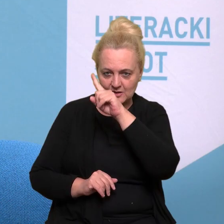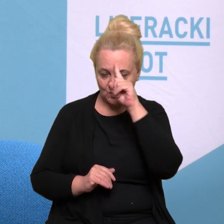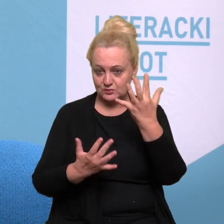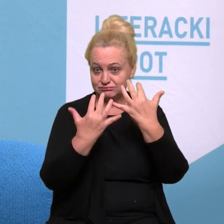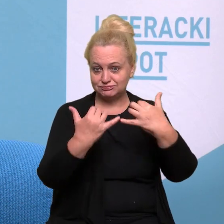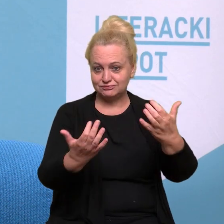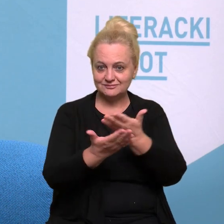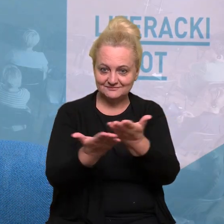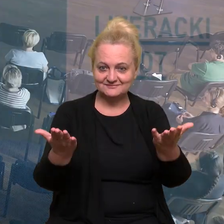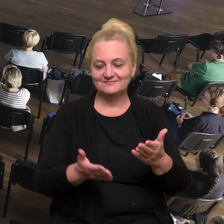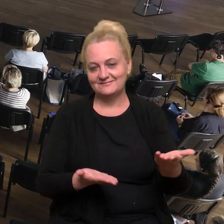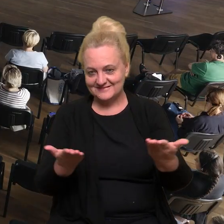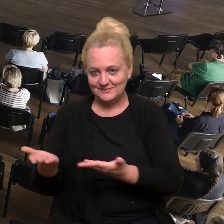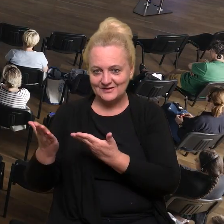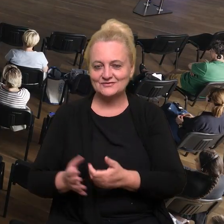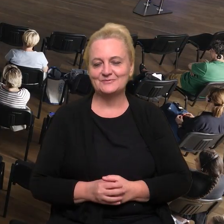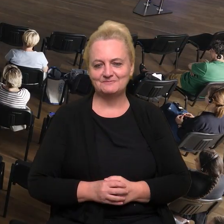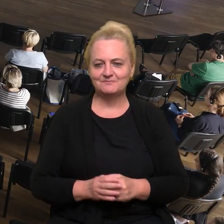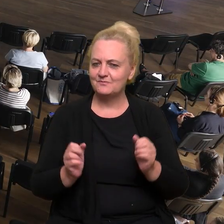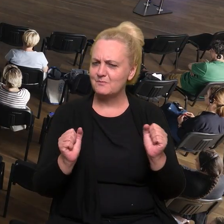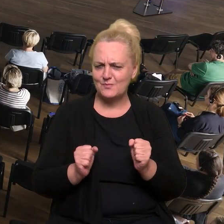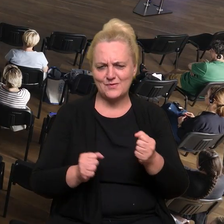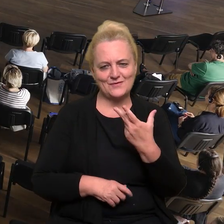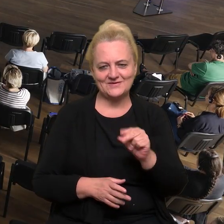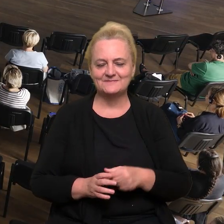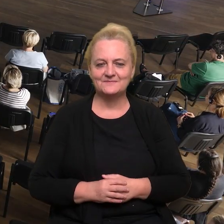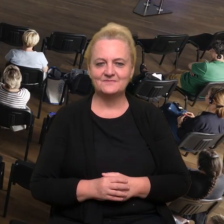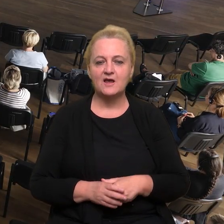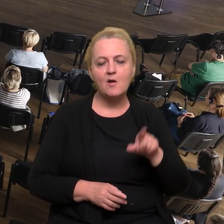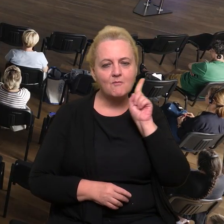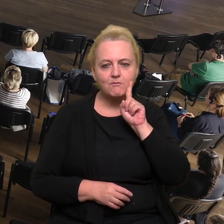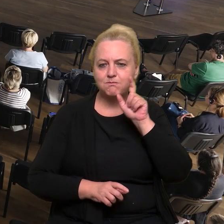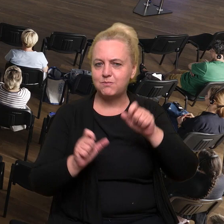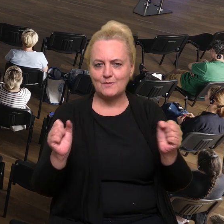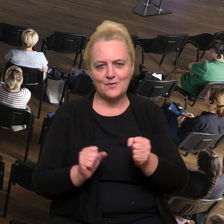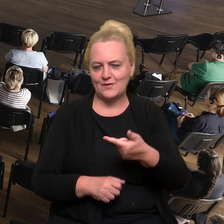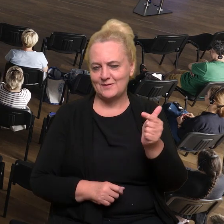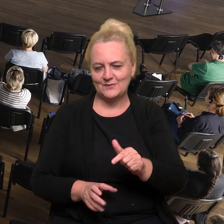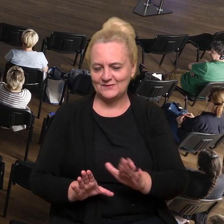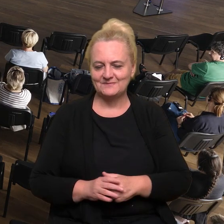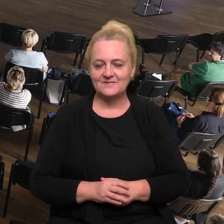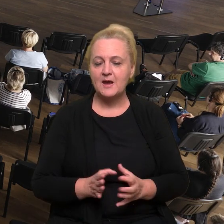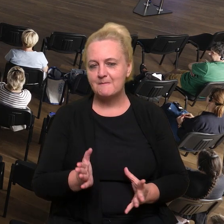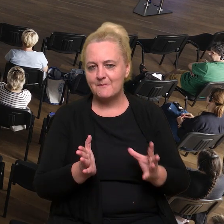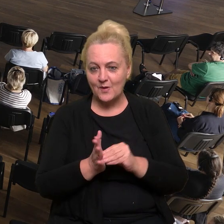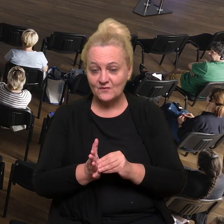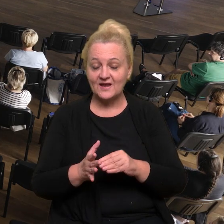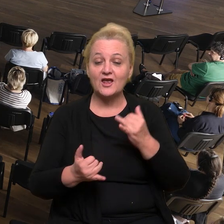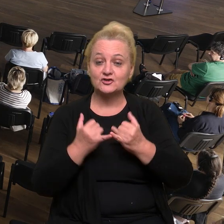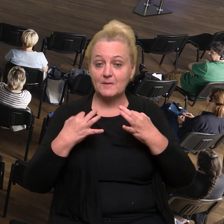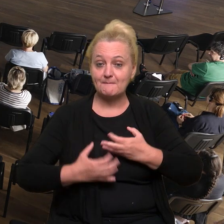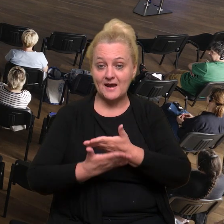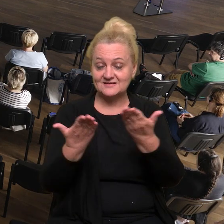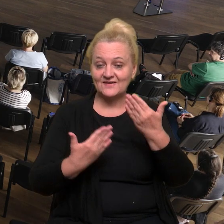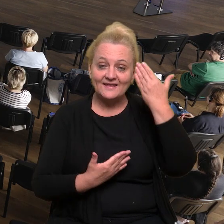publiczności, śmiało. Proszę się nie bać. Panowie też się nie powinni bać. I powtarzam, nawet jak państwo nie